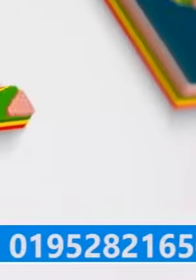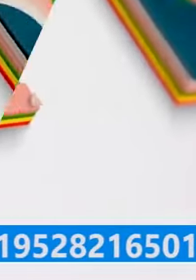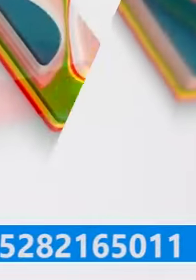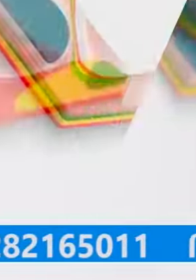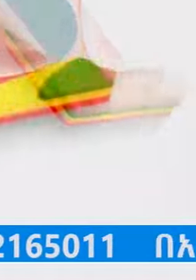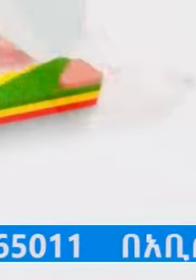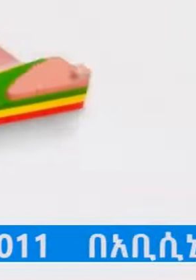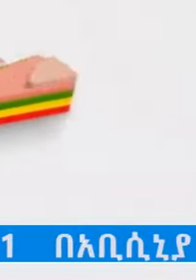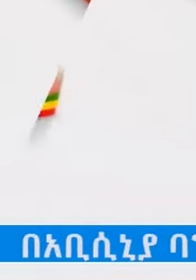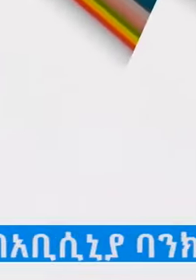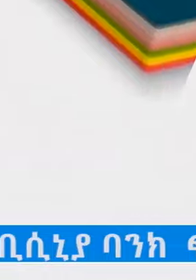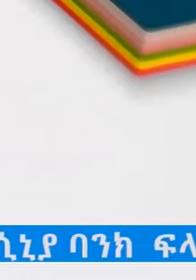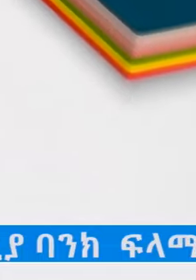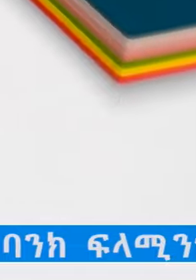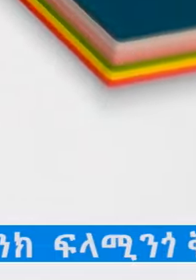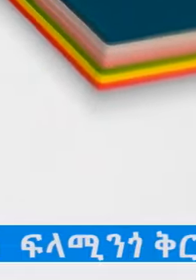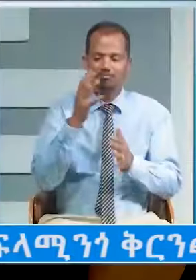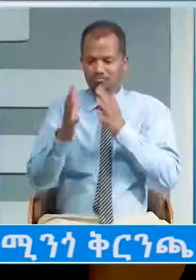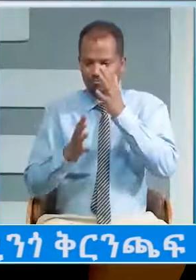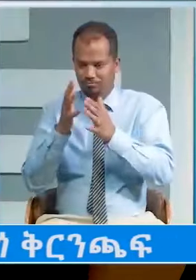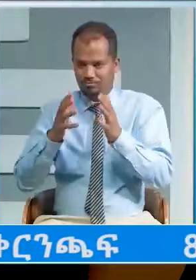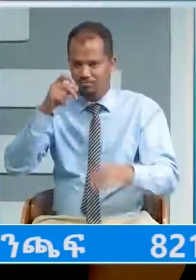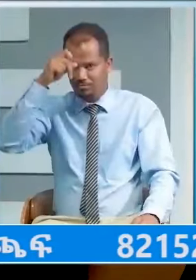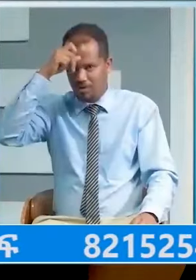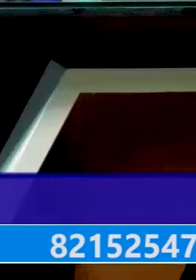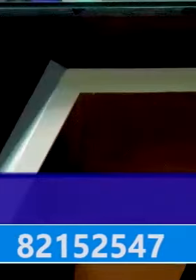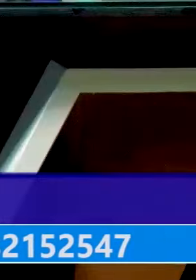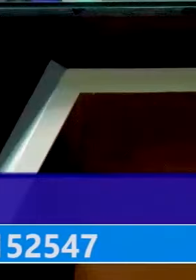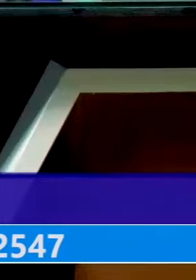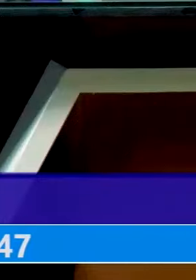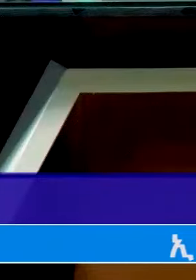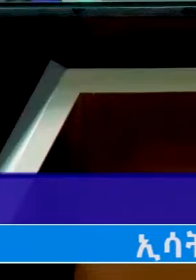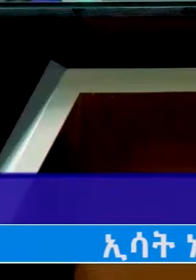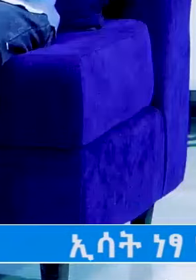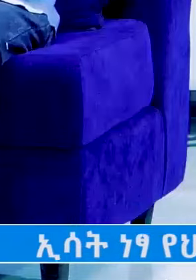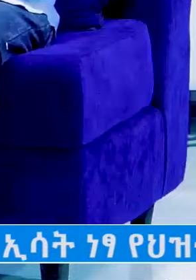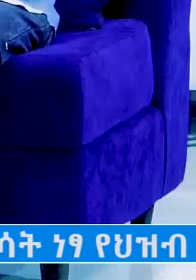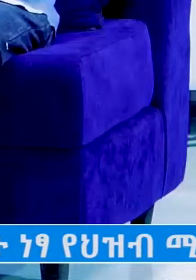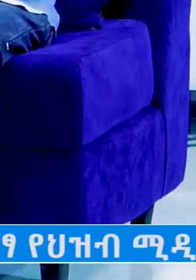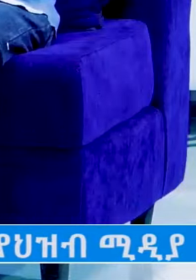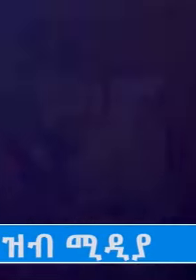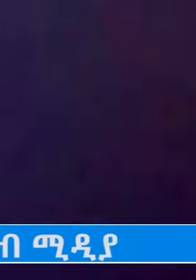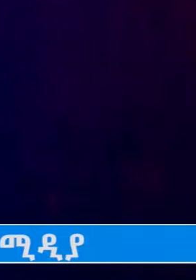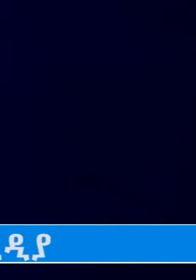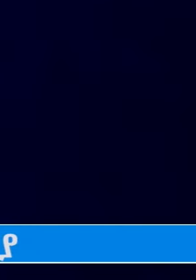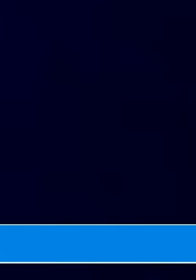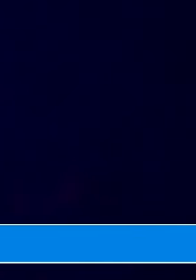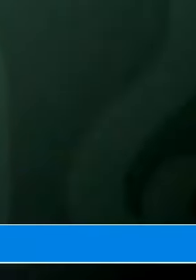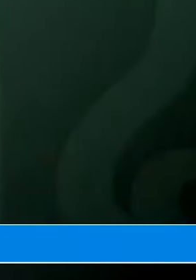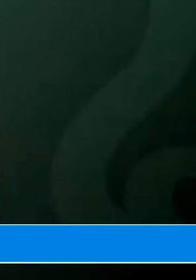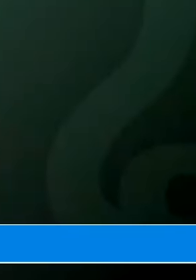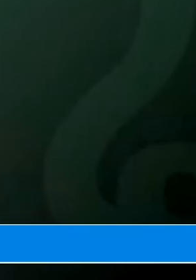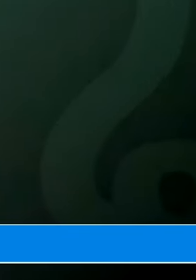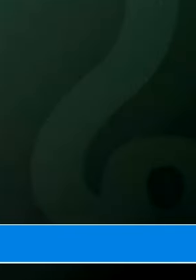ታላቅ ራዕይ ሰንቆ የተቋቋመው ኢሳት ነጻ ሚዲያ ራዕዩንና ተልእኮውን ለማሳካት ከምንጊዜም በላይ የእርስዎን